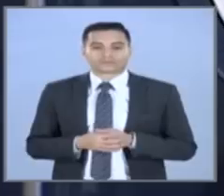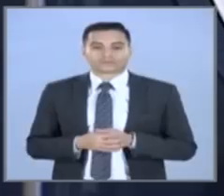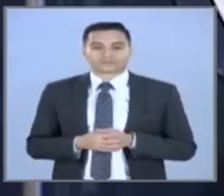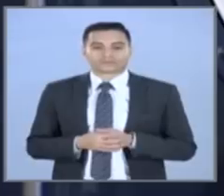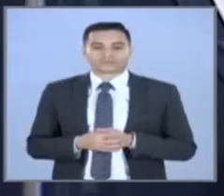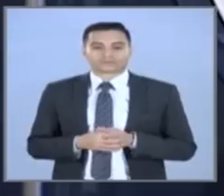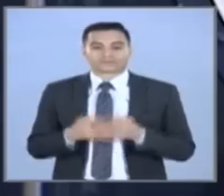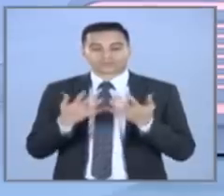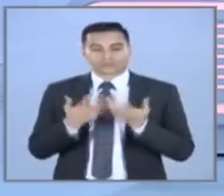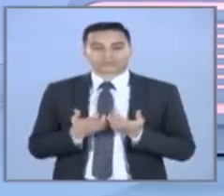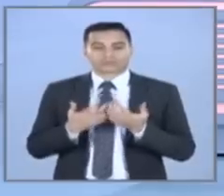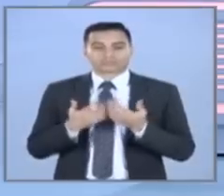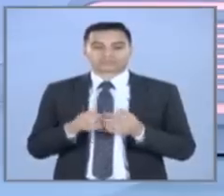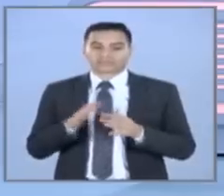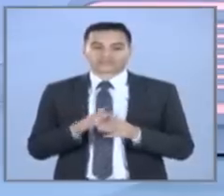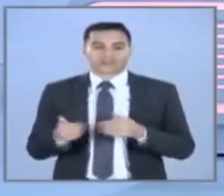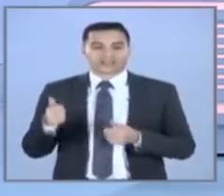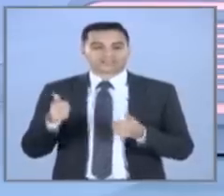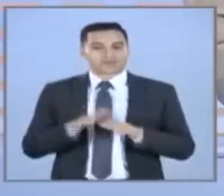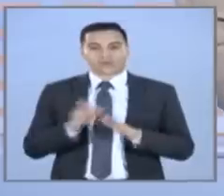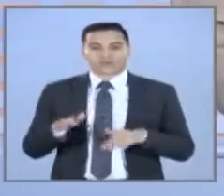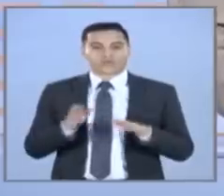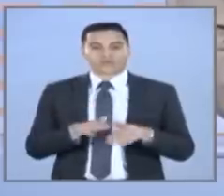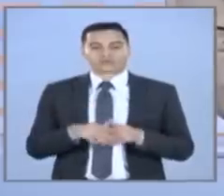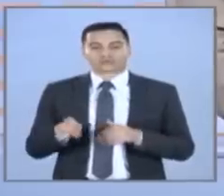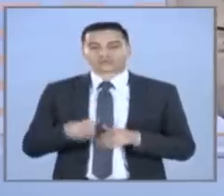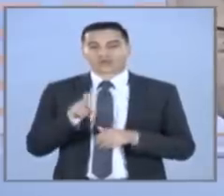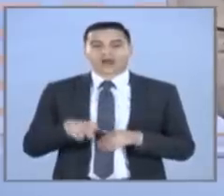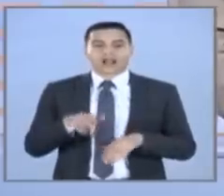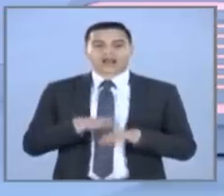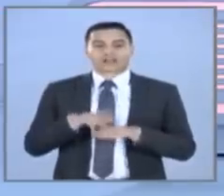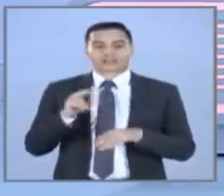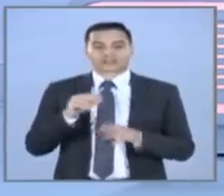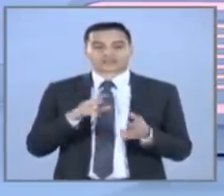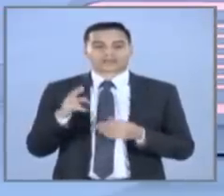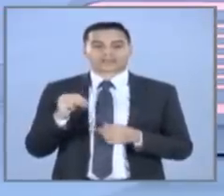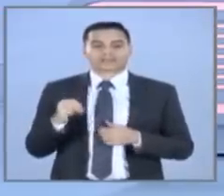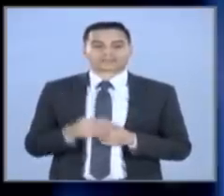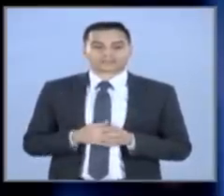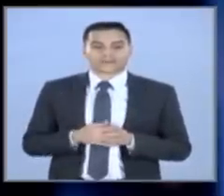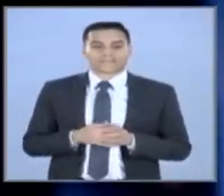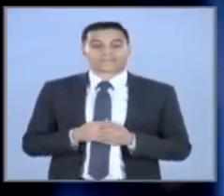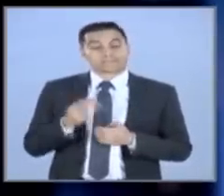قدرة ذهنية، محدش أحسن من حد. سؤال بعشرين نقطة ولا بتلاتين نقطة؟